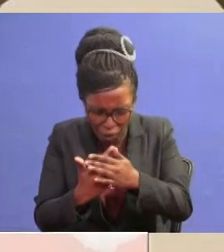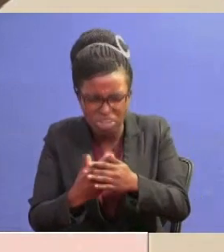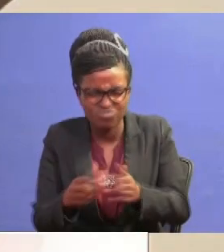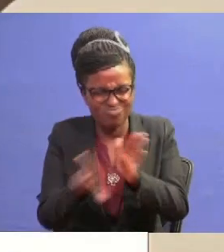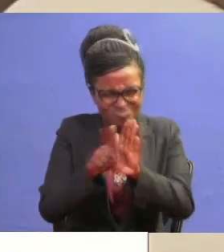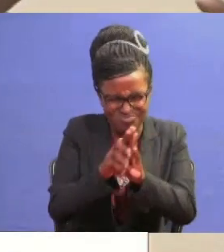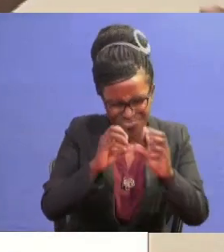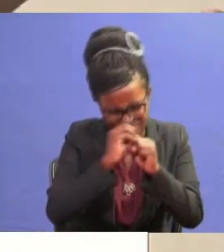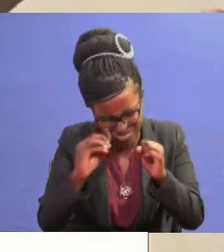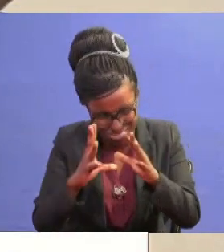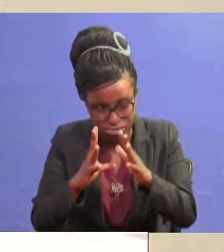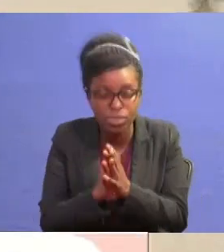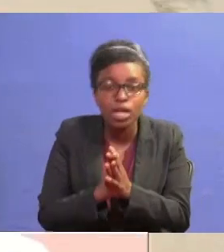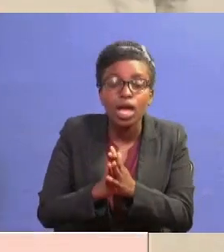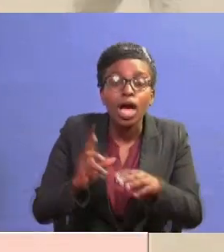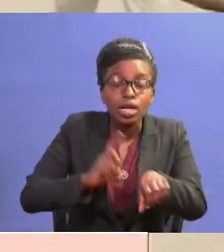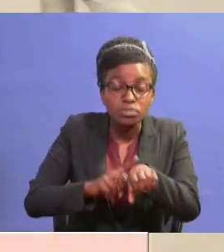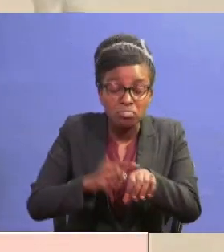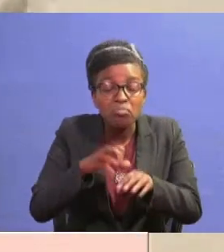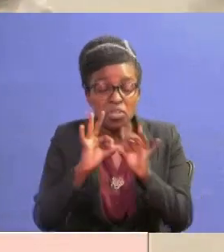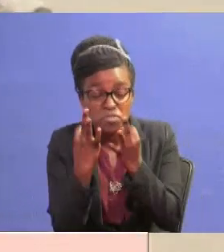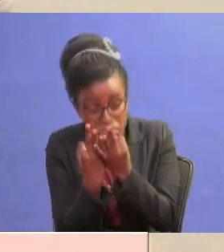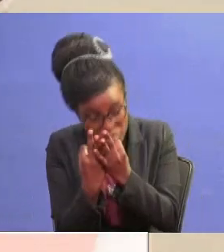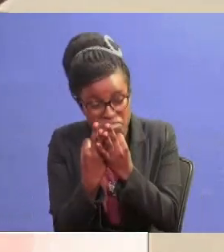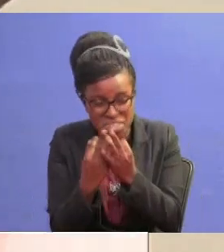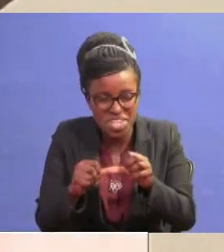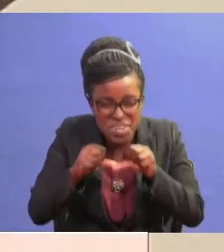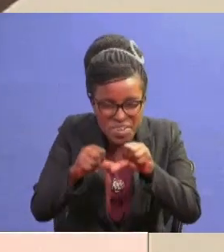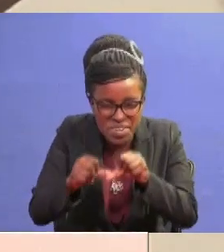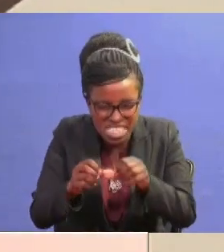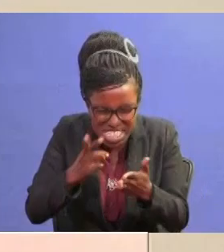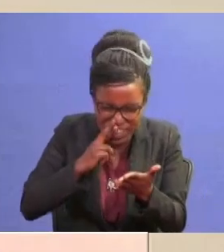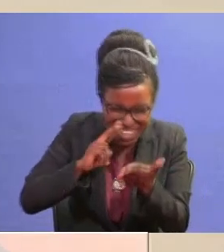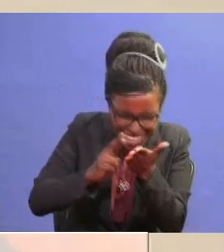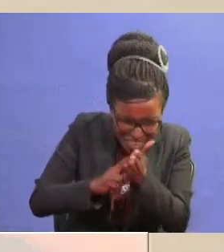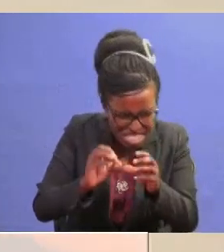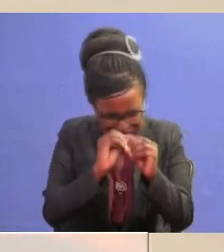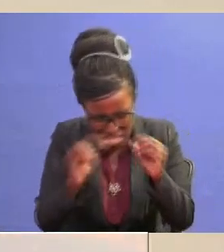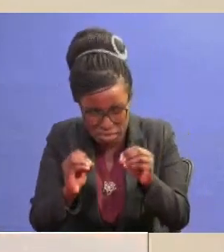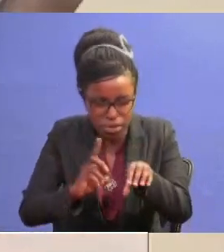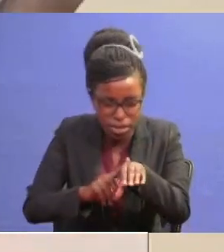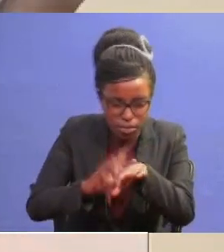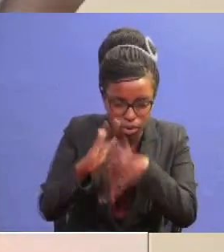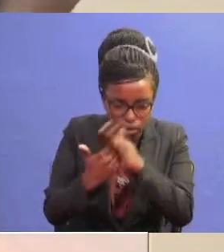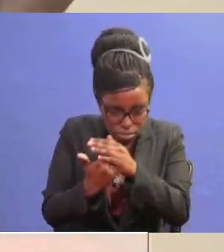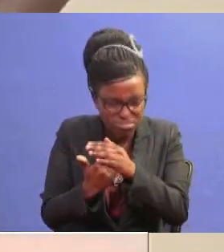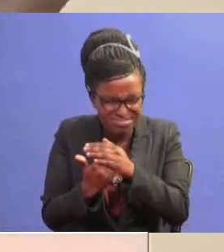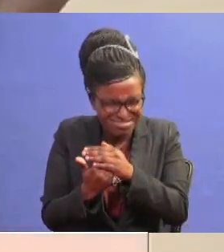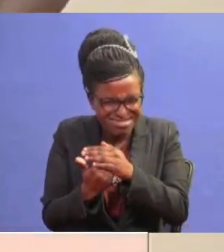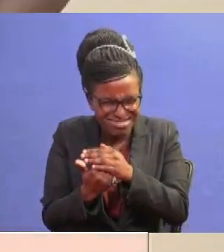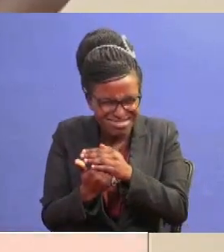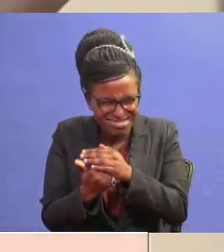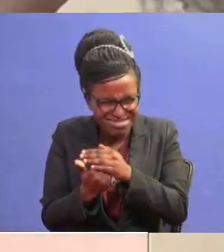illegal. Kulingana na familia, Kibwana hakuwa na rekodi yoyote ya uhalifu, huku wakidai kwamba hata kama alikuwa